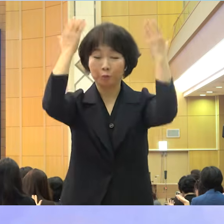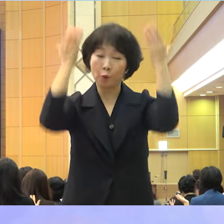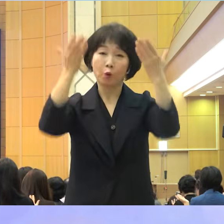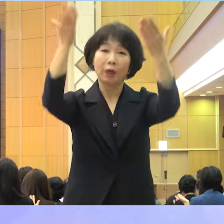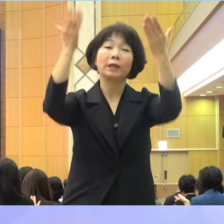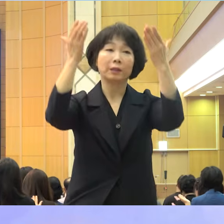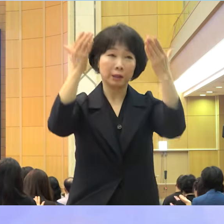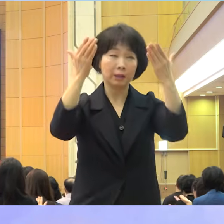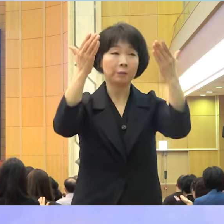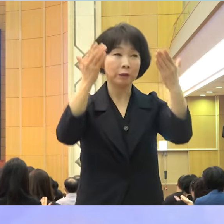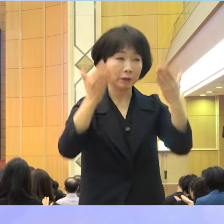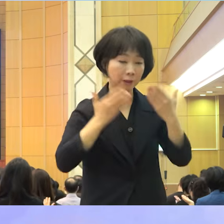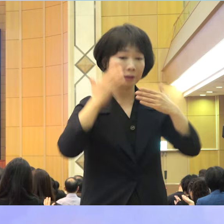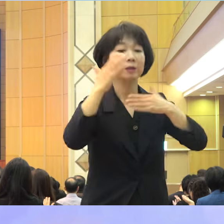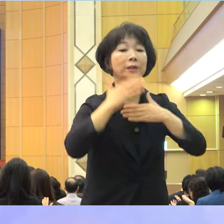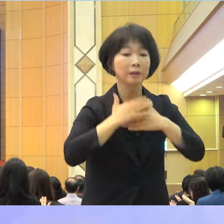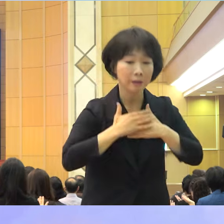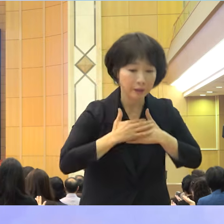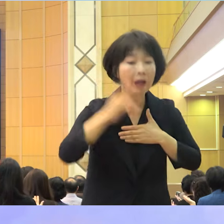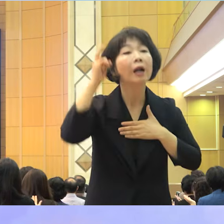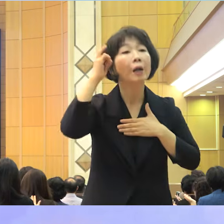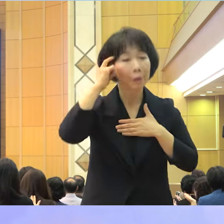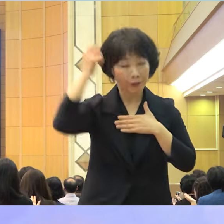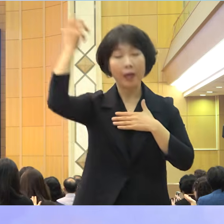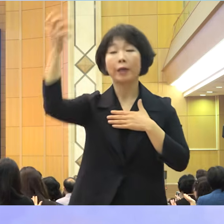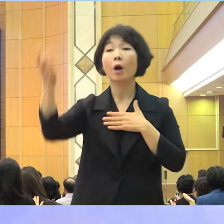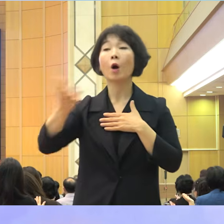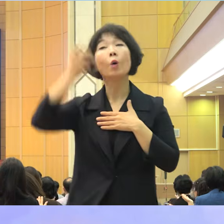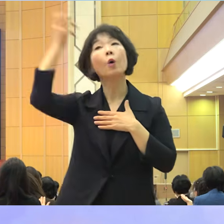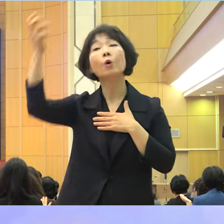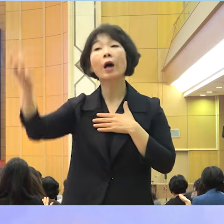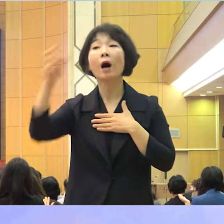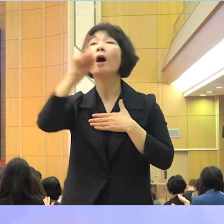하나님 축복하시니